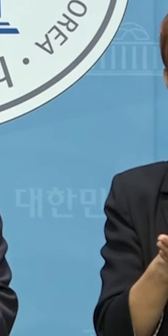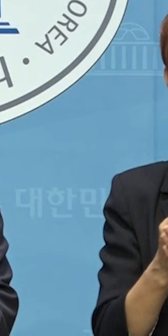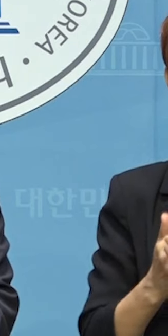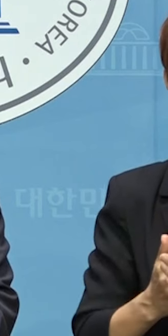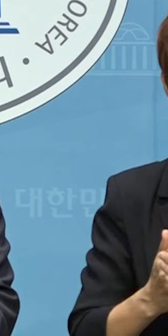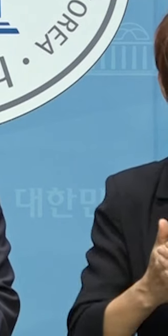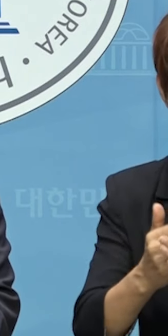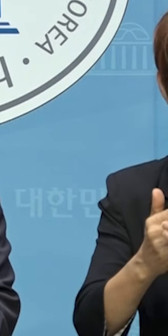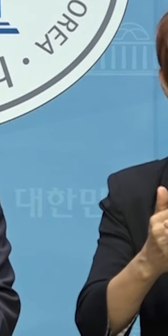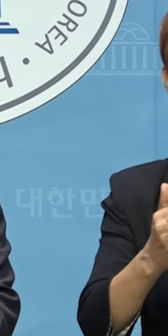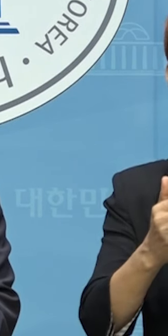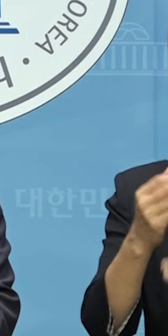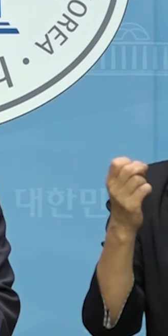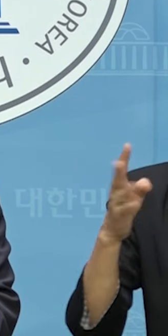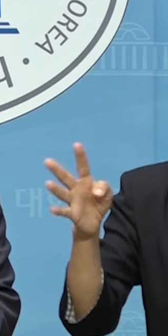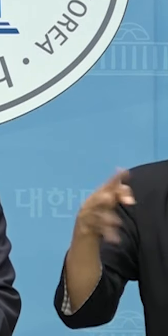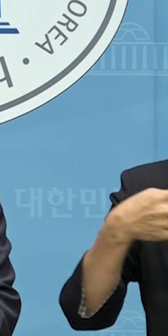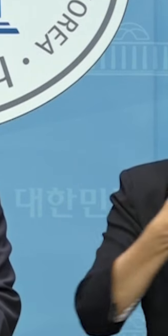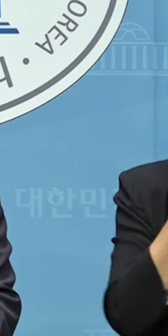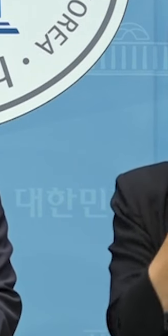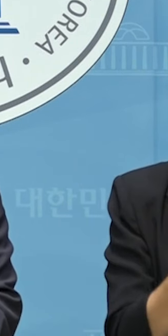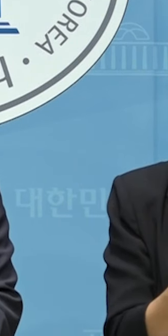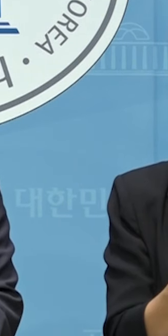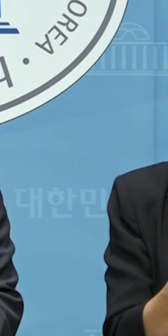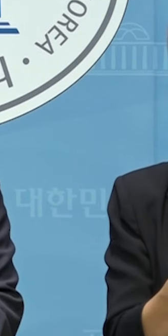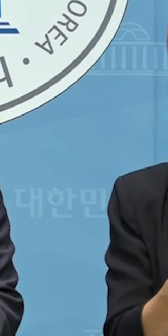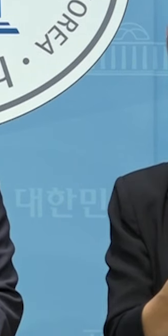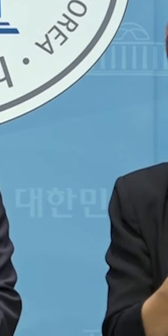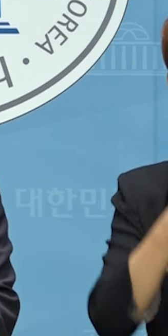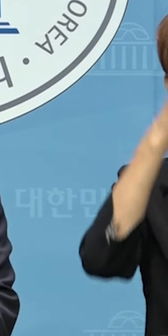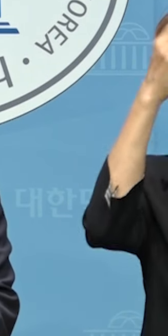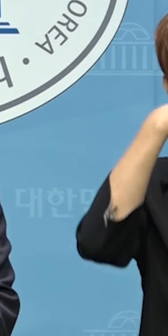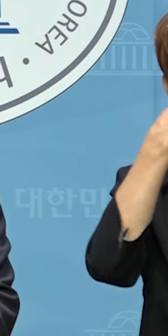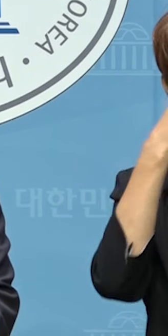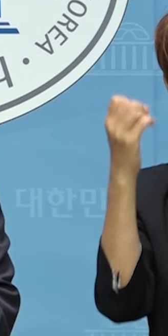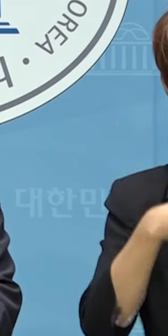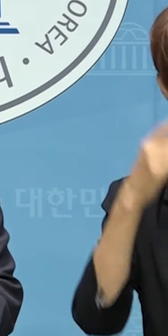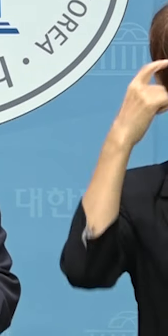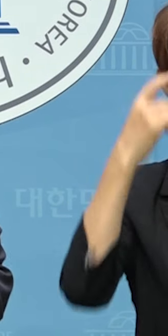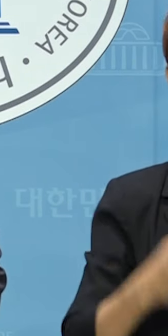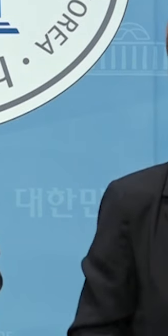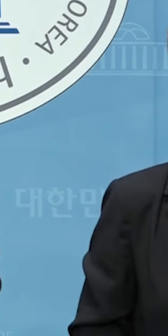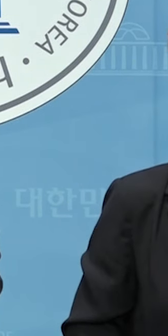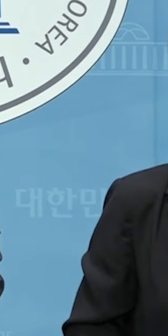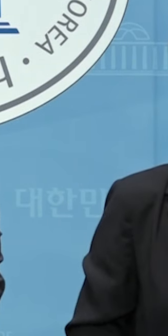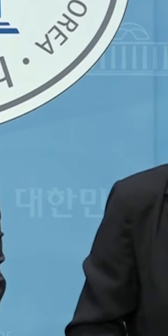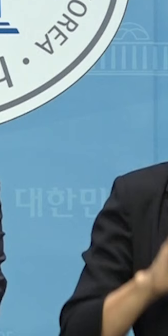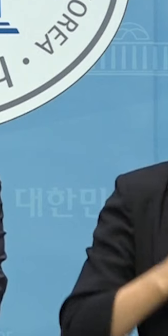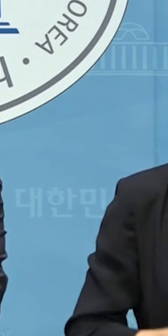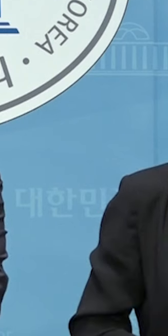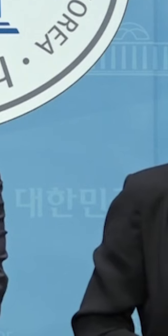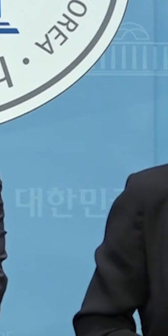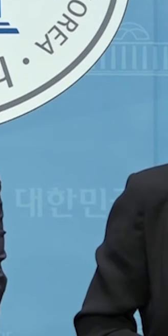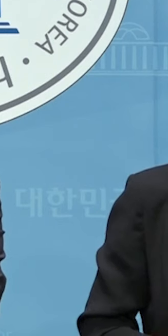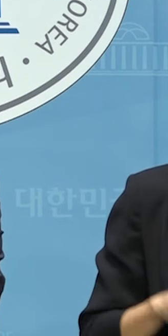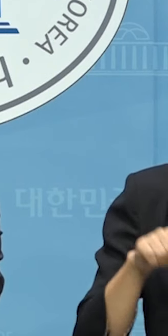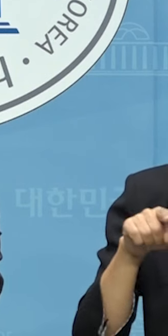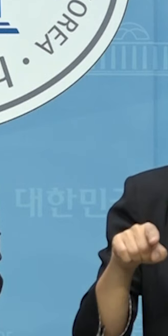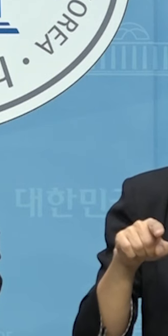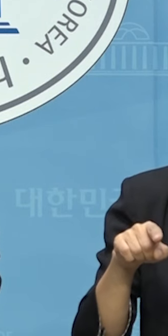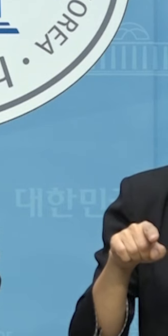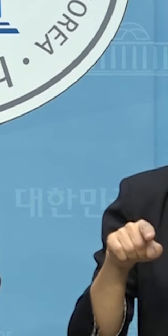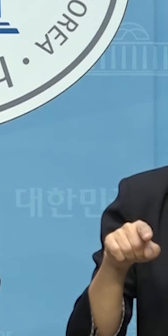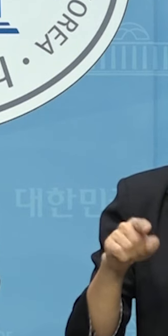기간과 합의 정신의 엄중함을 일부러 못하는 것은 아닙니까 국민의은 산업현장의 간을